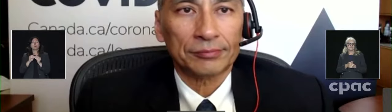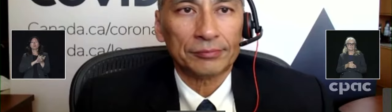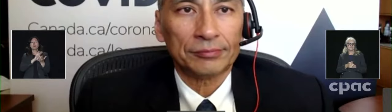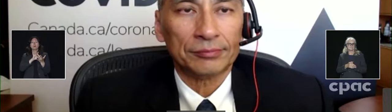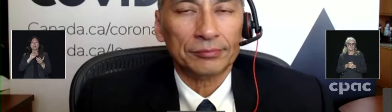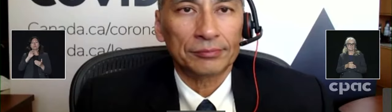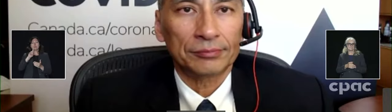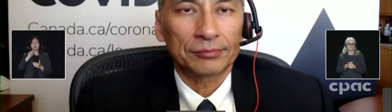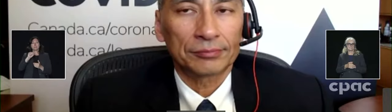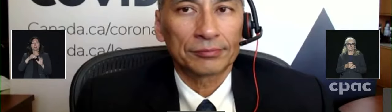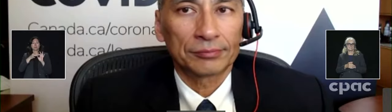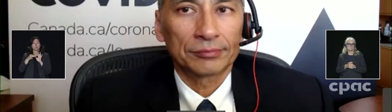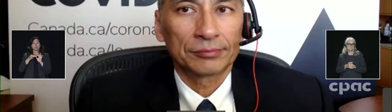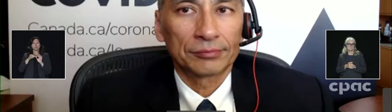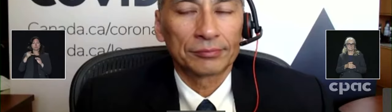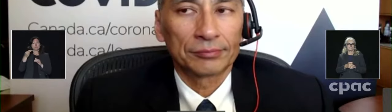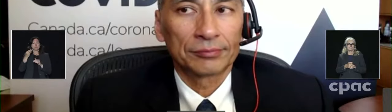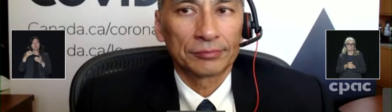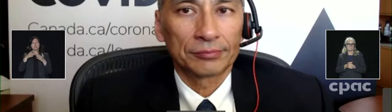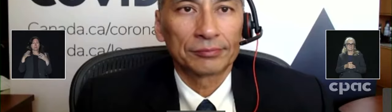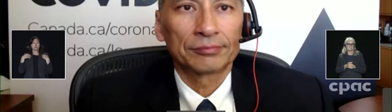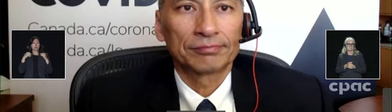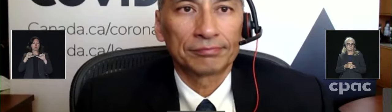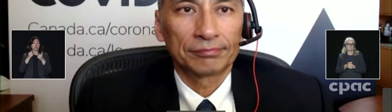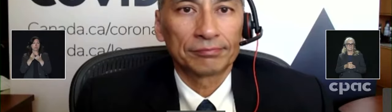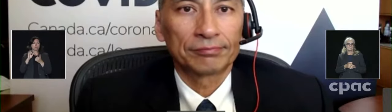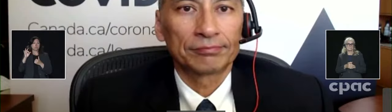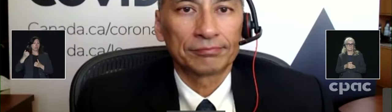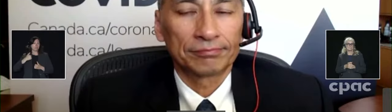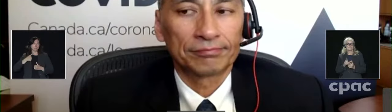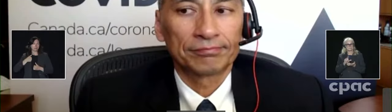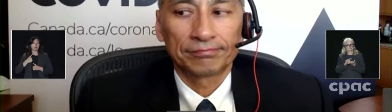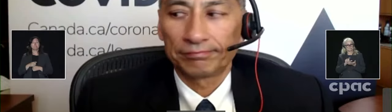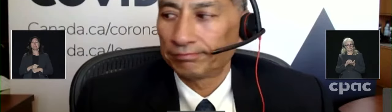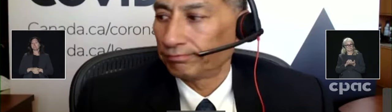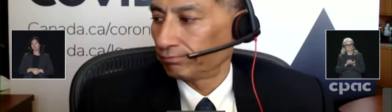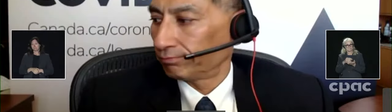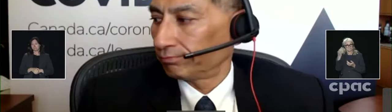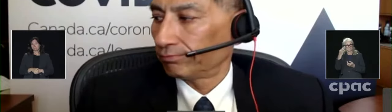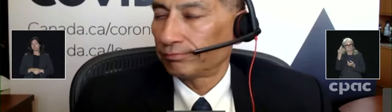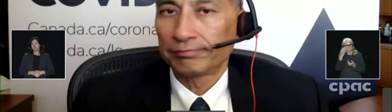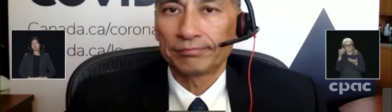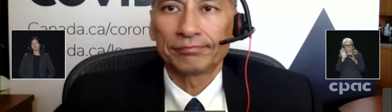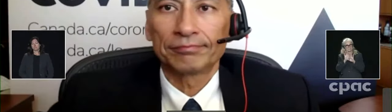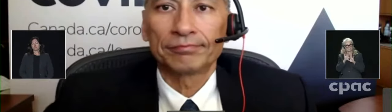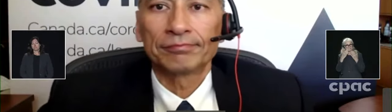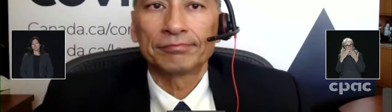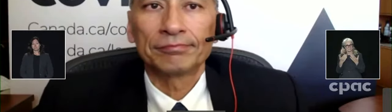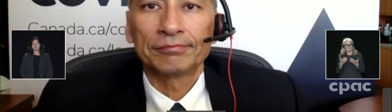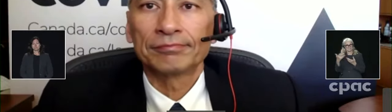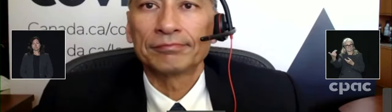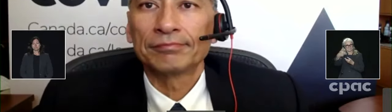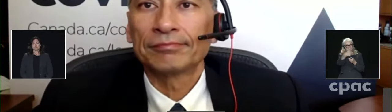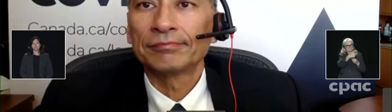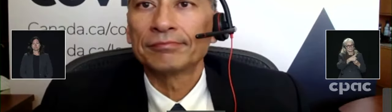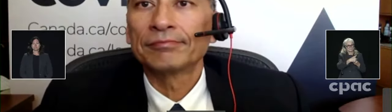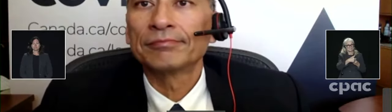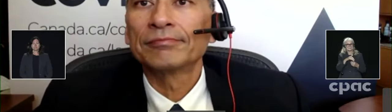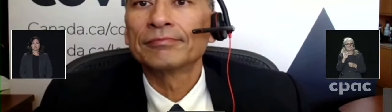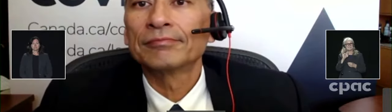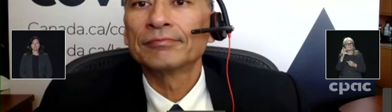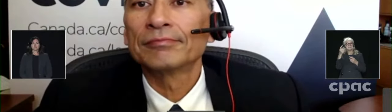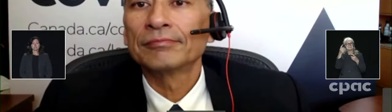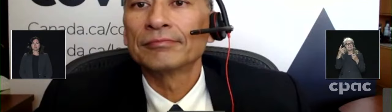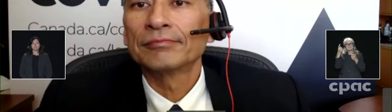Relations at the Public Health Agency of Canada. La conférence de presse est maintenant terminée. On vous remercie de votre participation. Si vous avez